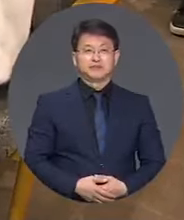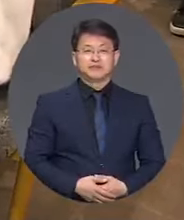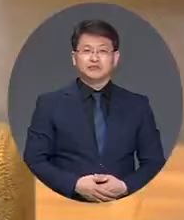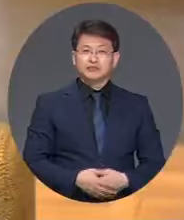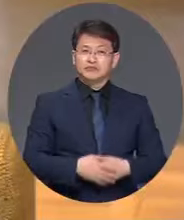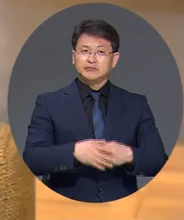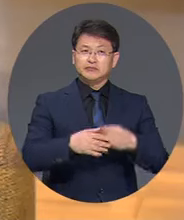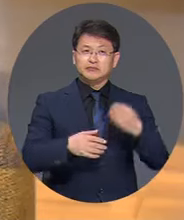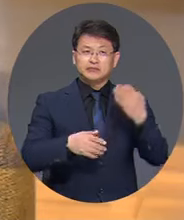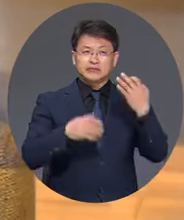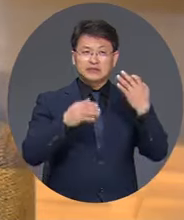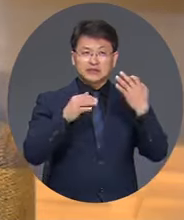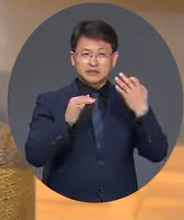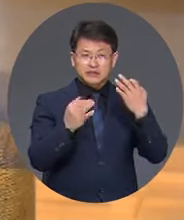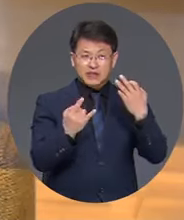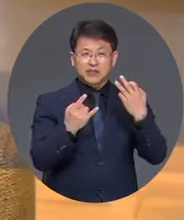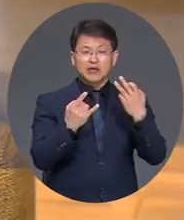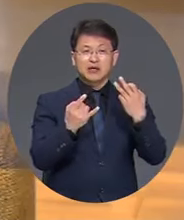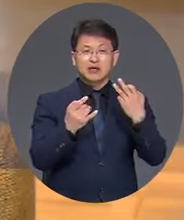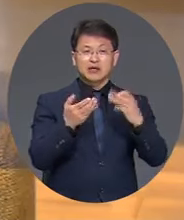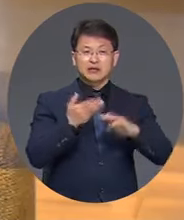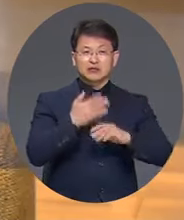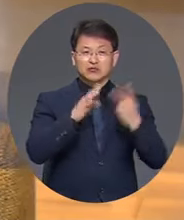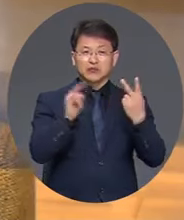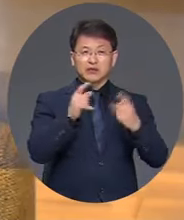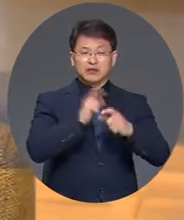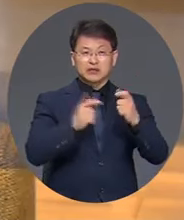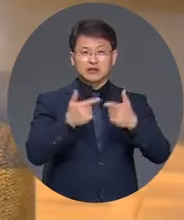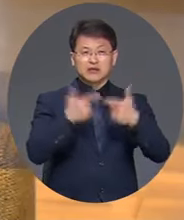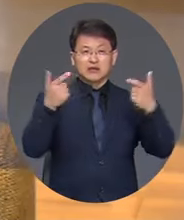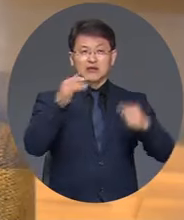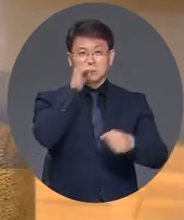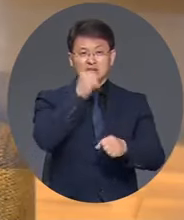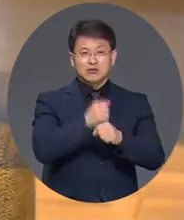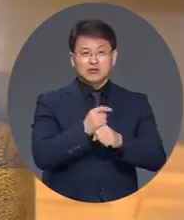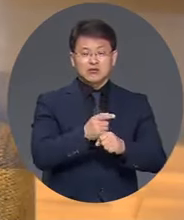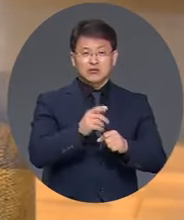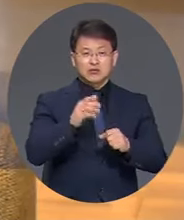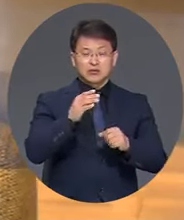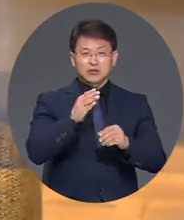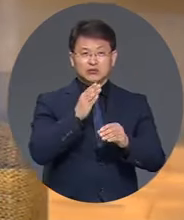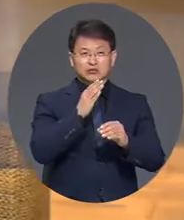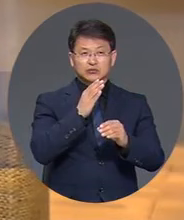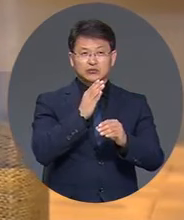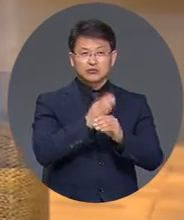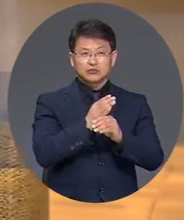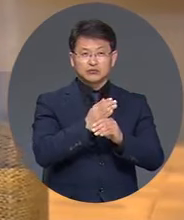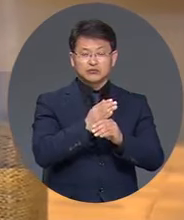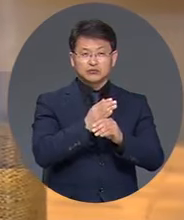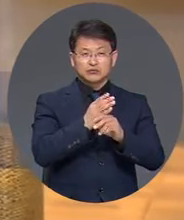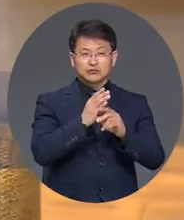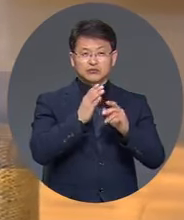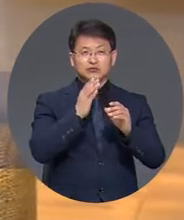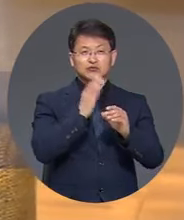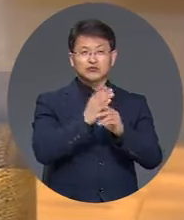한 13회 이상으로 2배 이상 증가를 중작 중심의 작품을